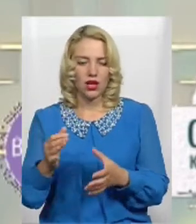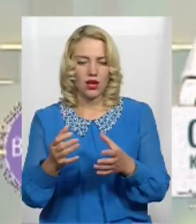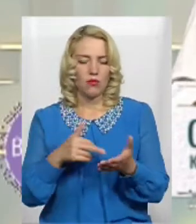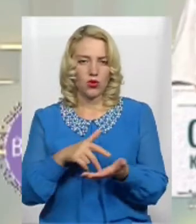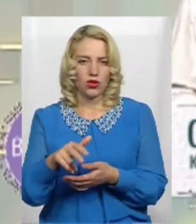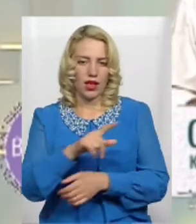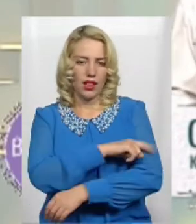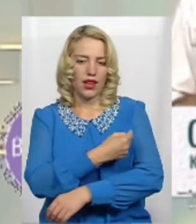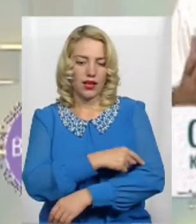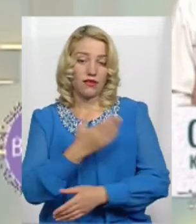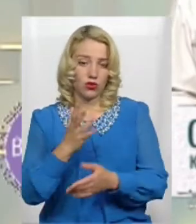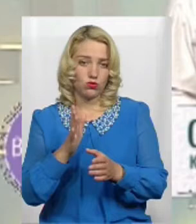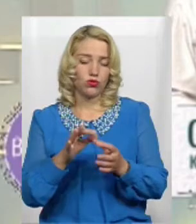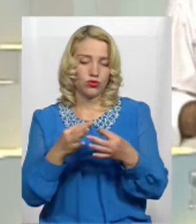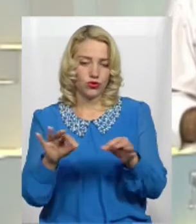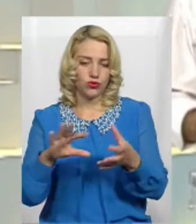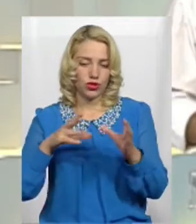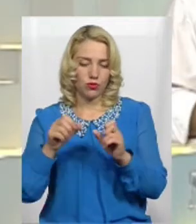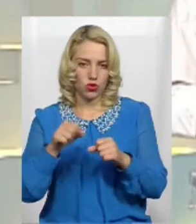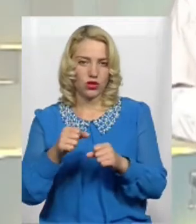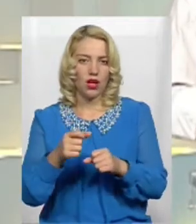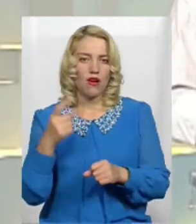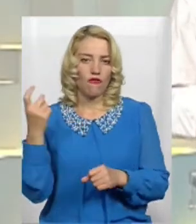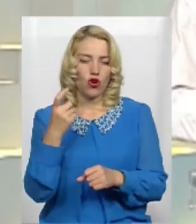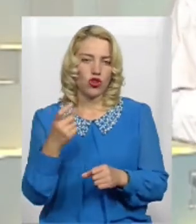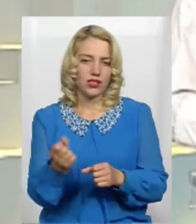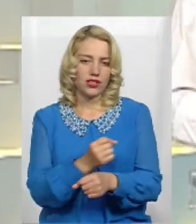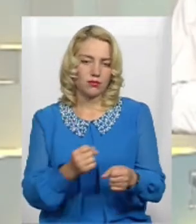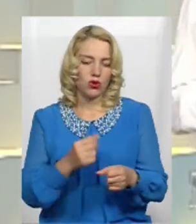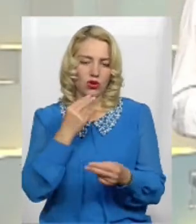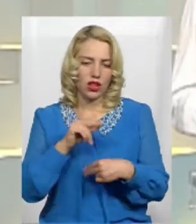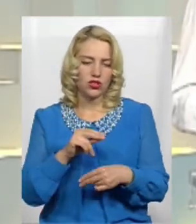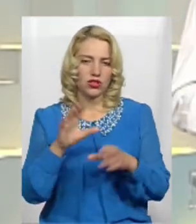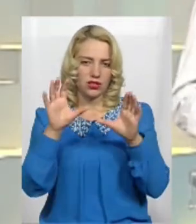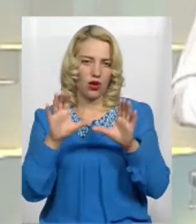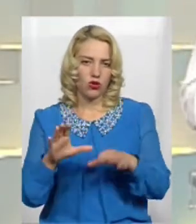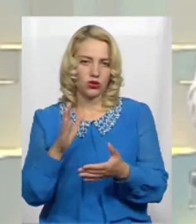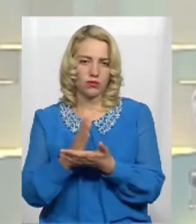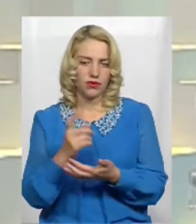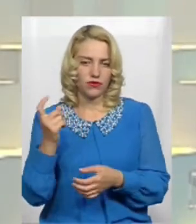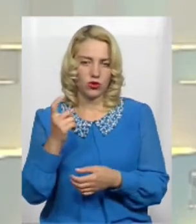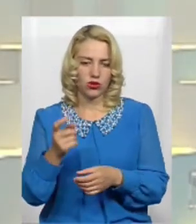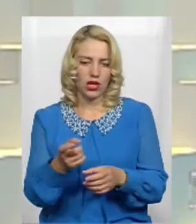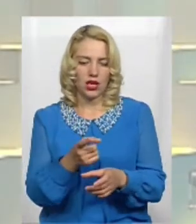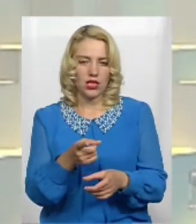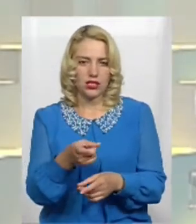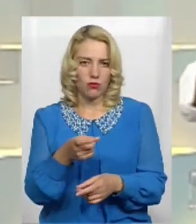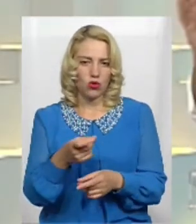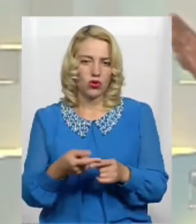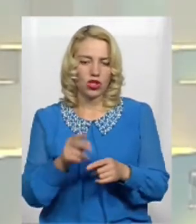за цими висновками їй буде дозволено володіти цією зброєю, то нехай вона краще нею володіє легально, ніж те, що зараз